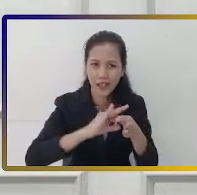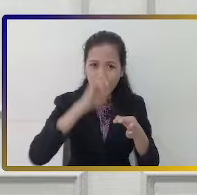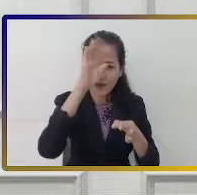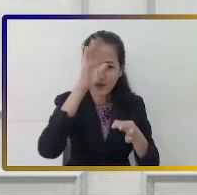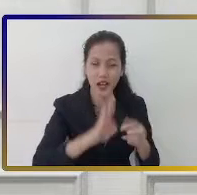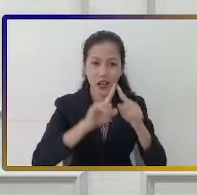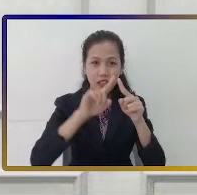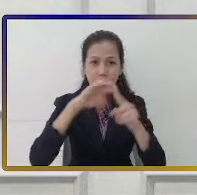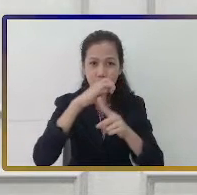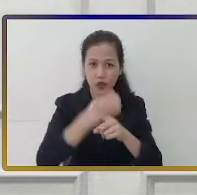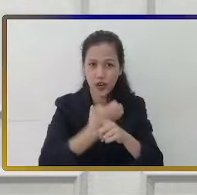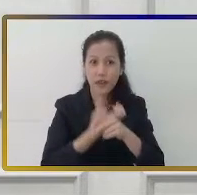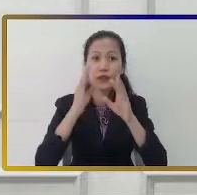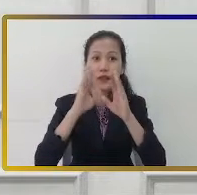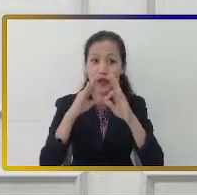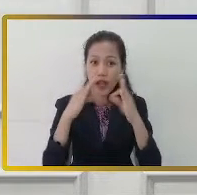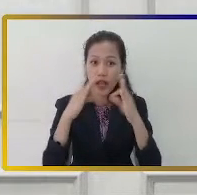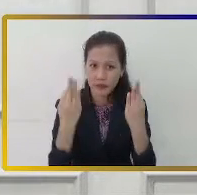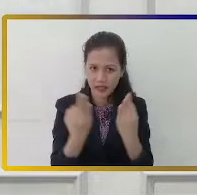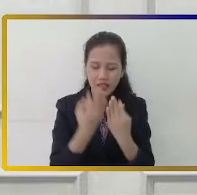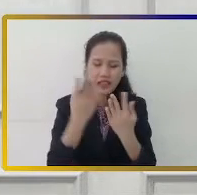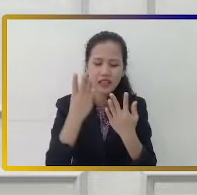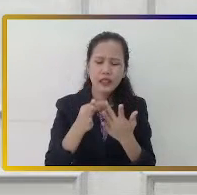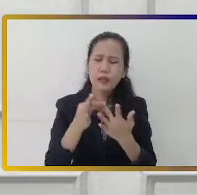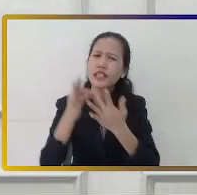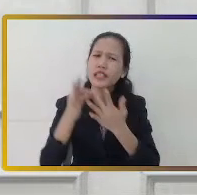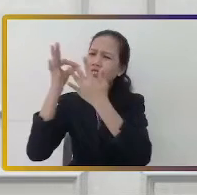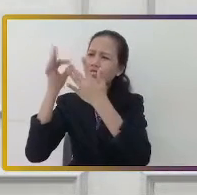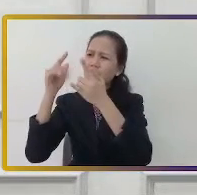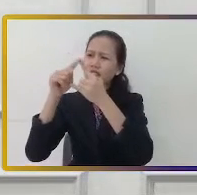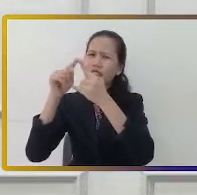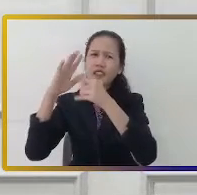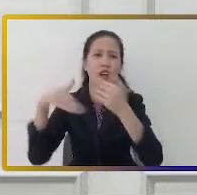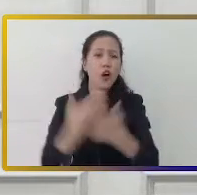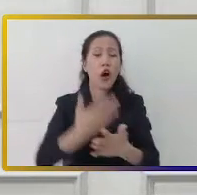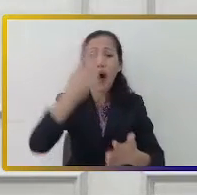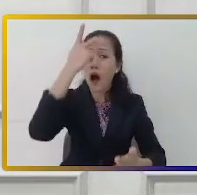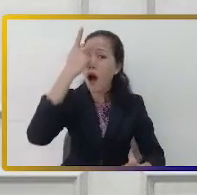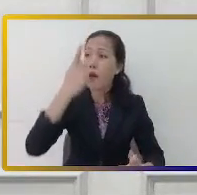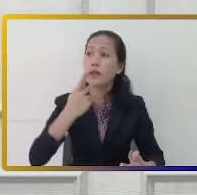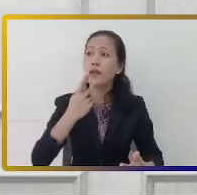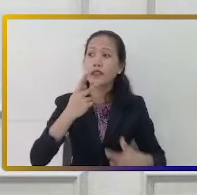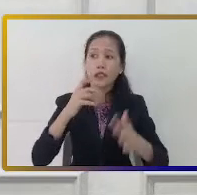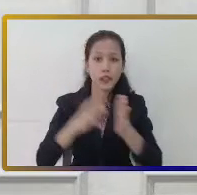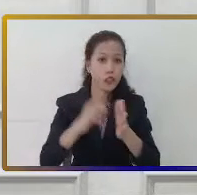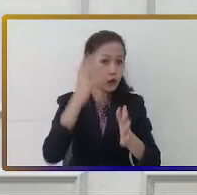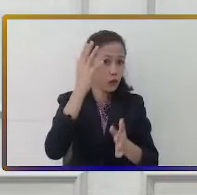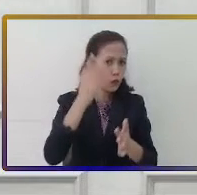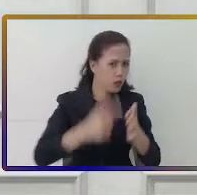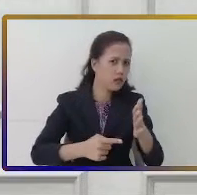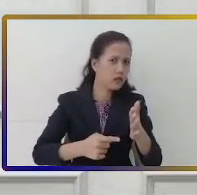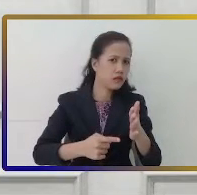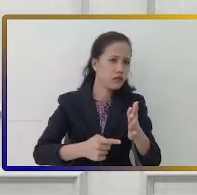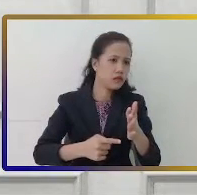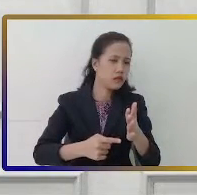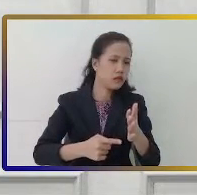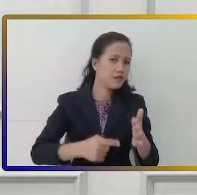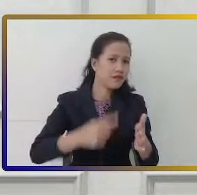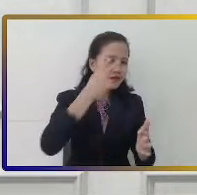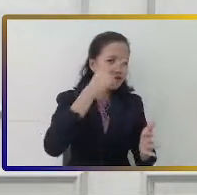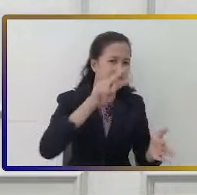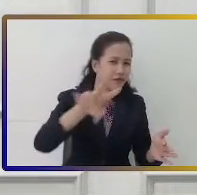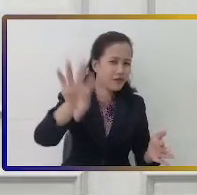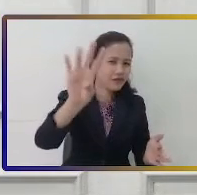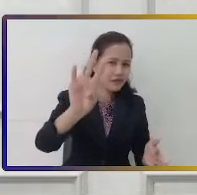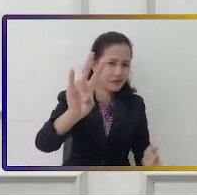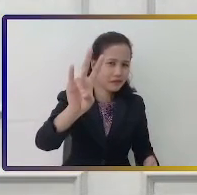families, lalong-lalo na po kapatid, doon po sa mga magulang, na ano, ang sabi ng Bible po rito, thou shalt teach them diligently unto their